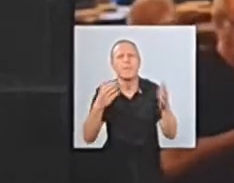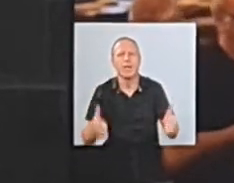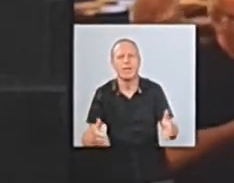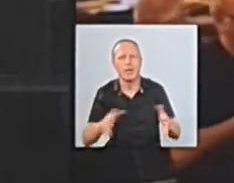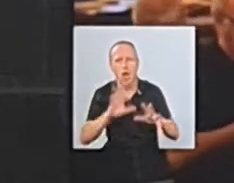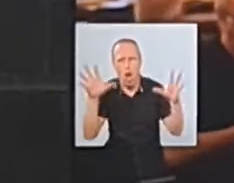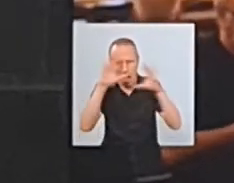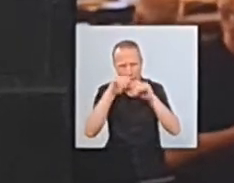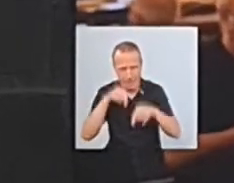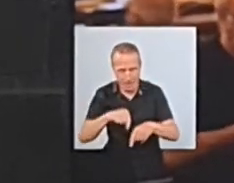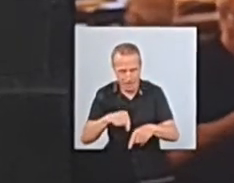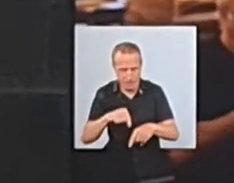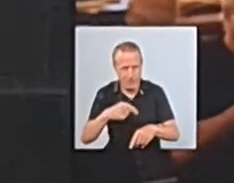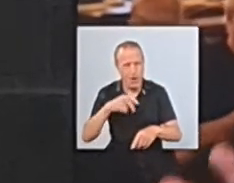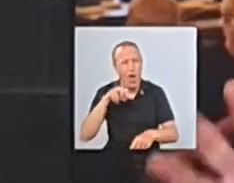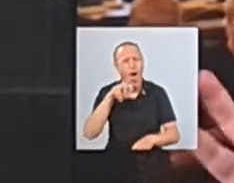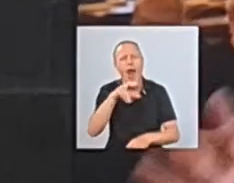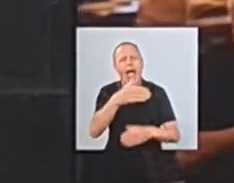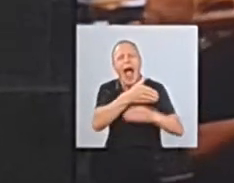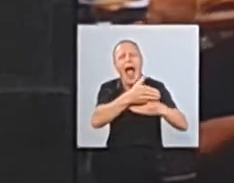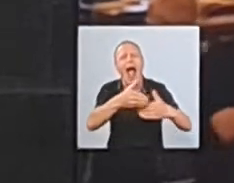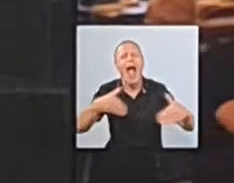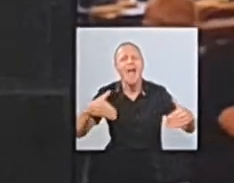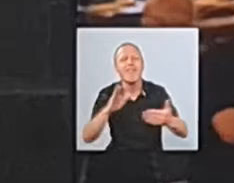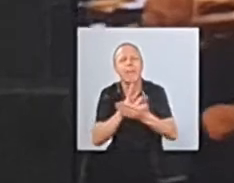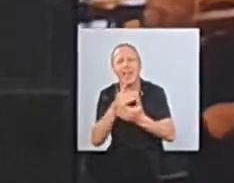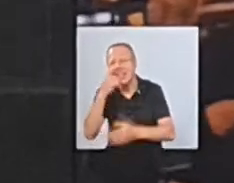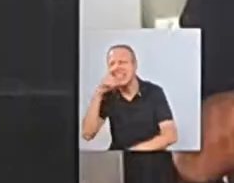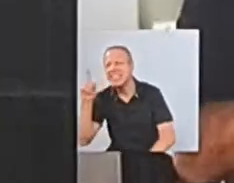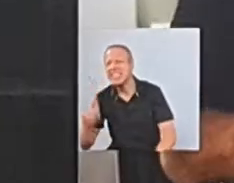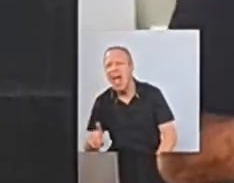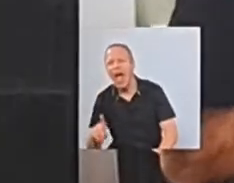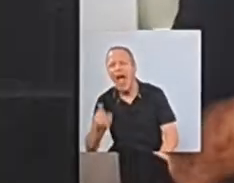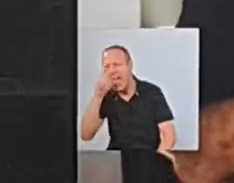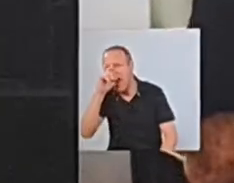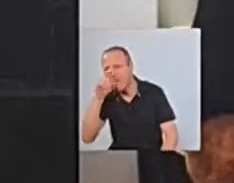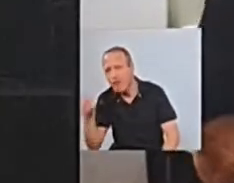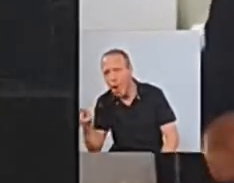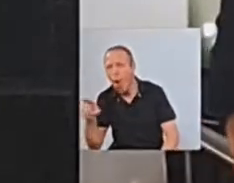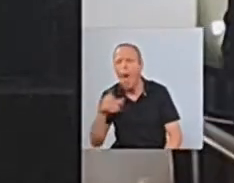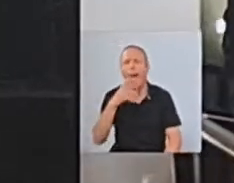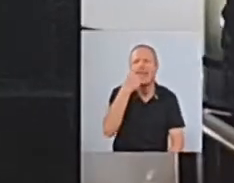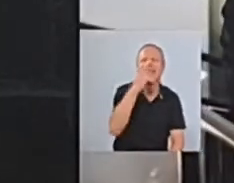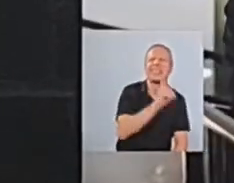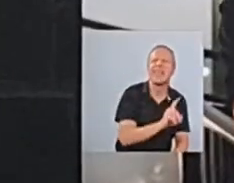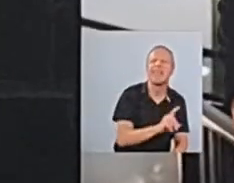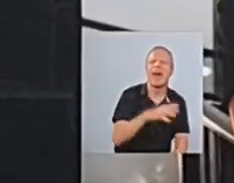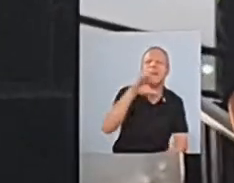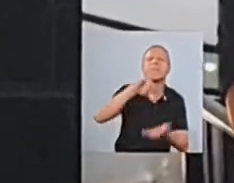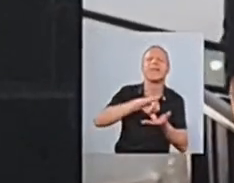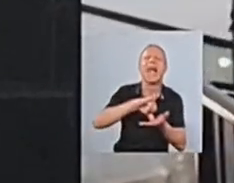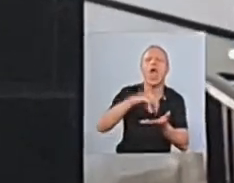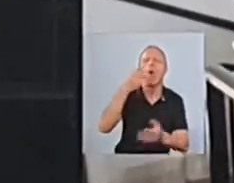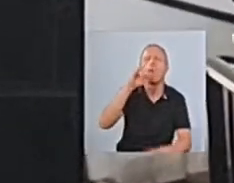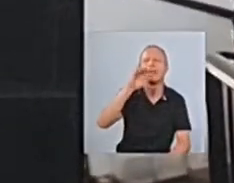הזה הולך על הקו שבין יפו לפיראוס. מוזיקה ואווירה באופן